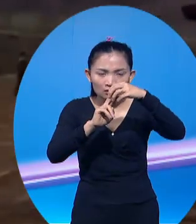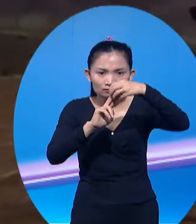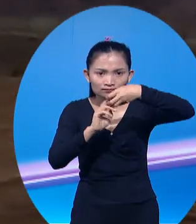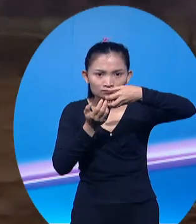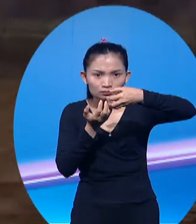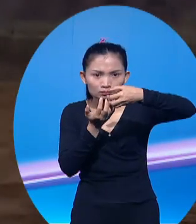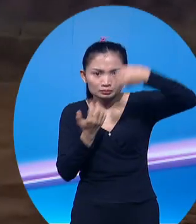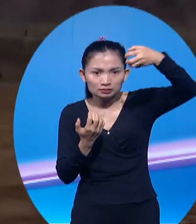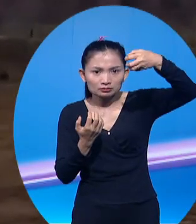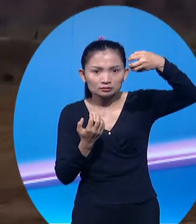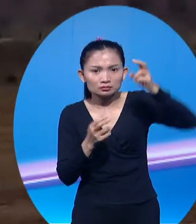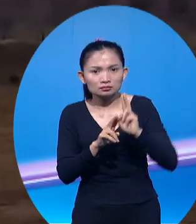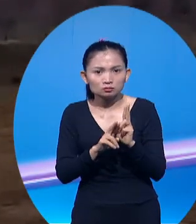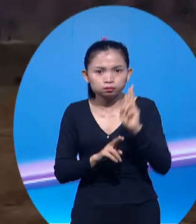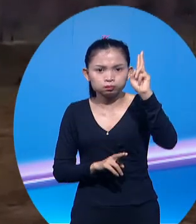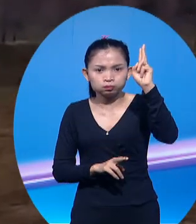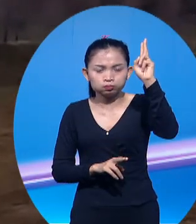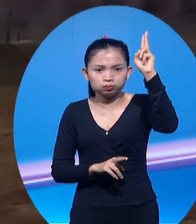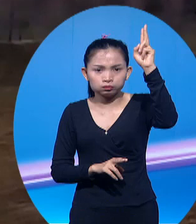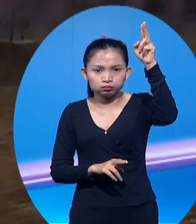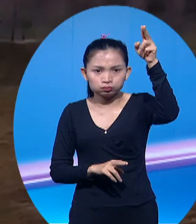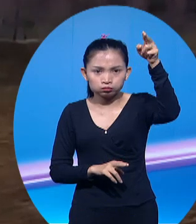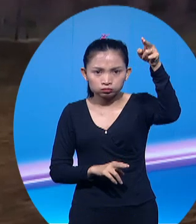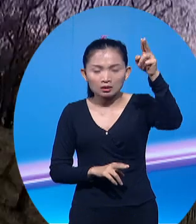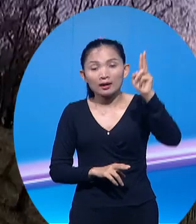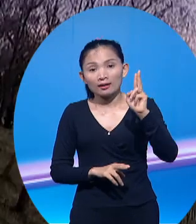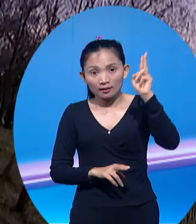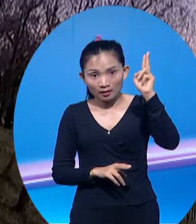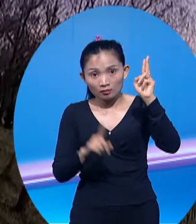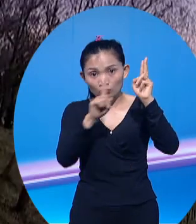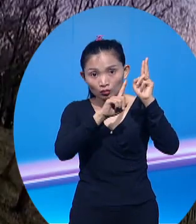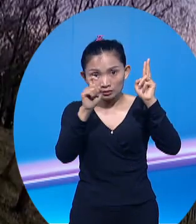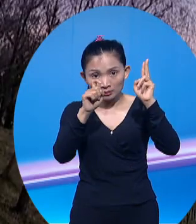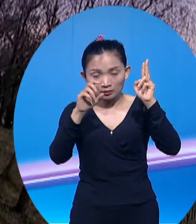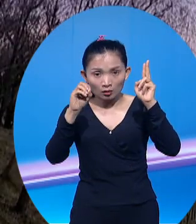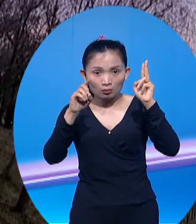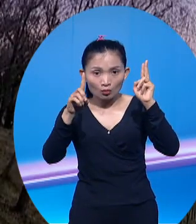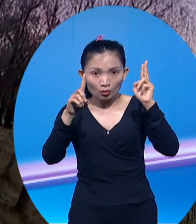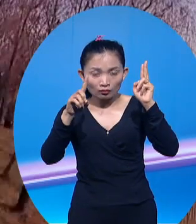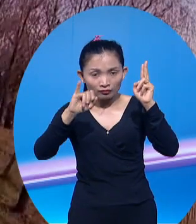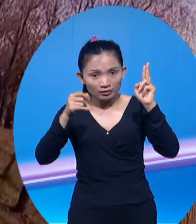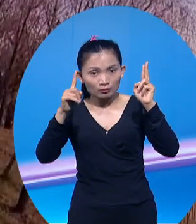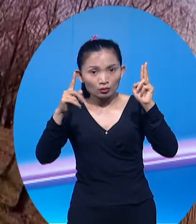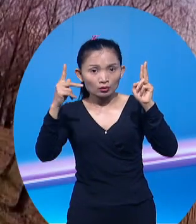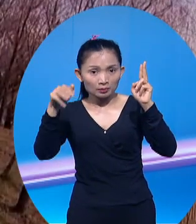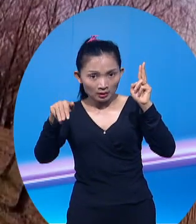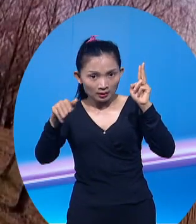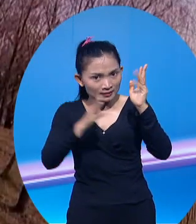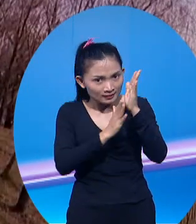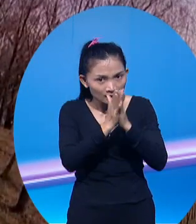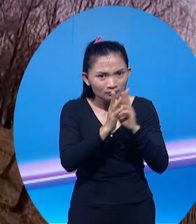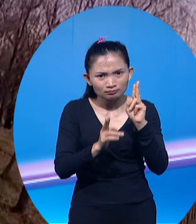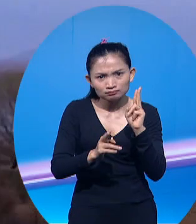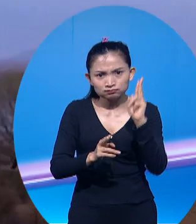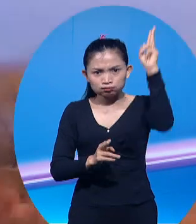bắc từ thao trường ở ngoại ô khu vực Bình Nhưỡng, đạt độ cao đầu tiên là 101,1 km và lần thứ hai là